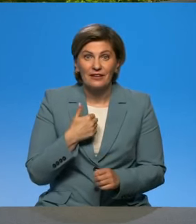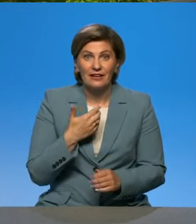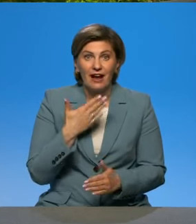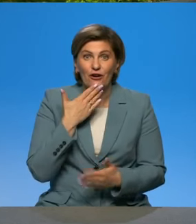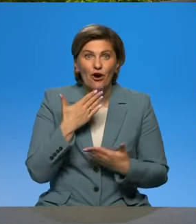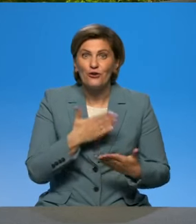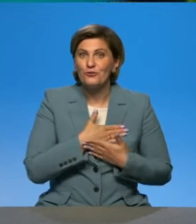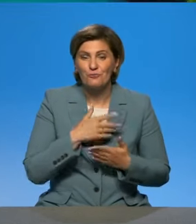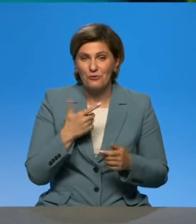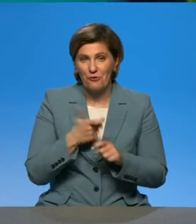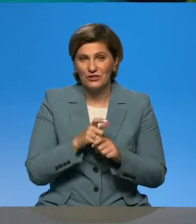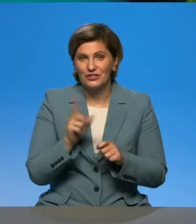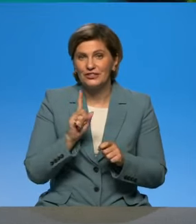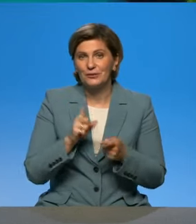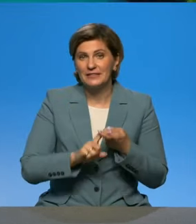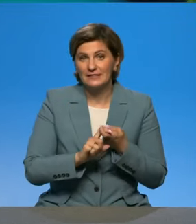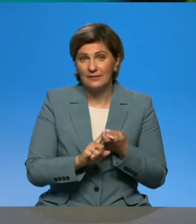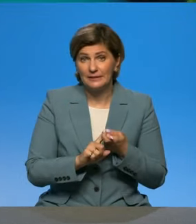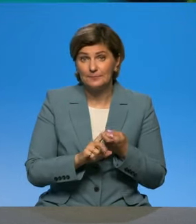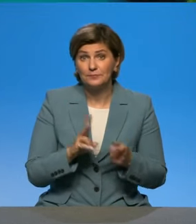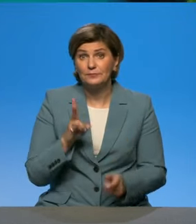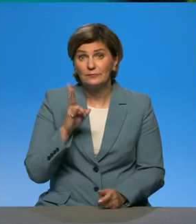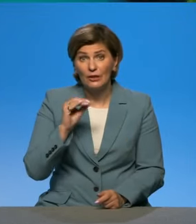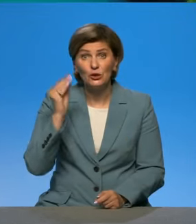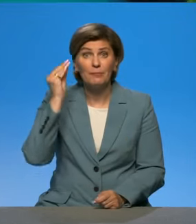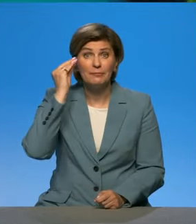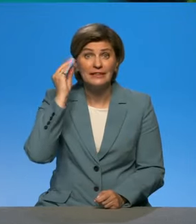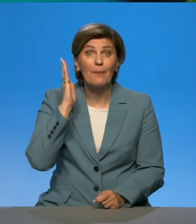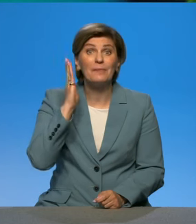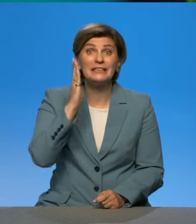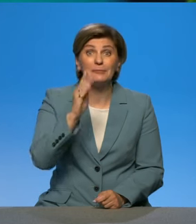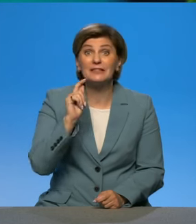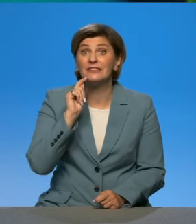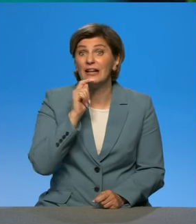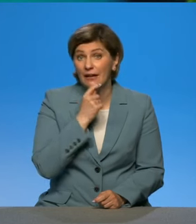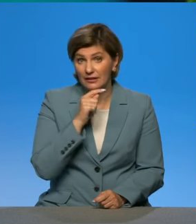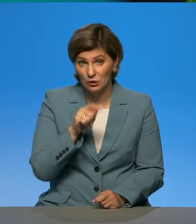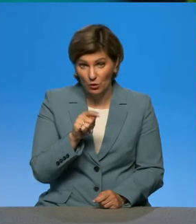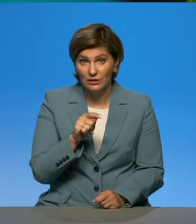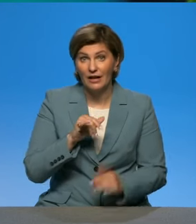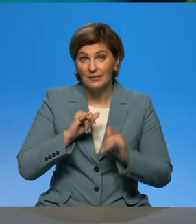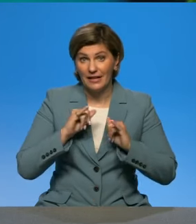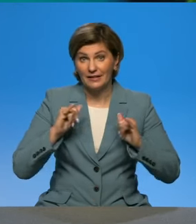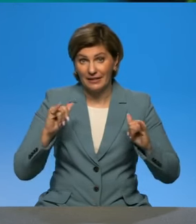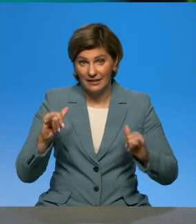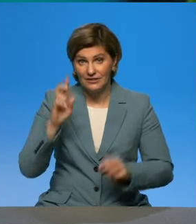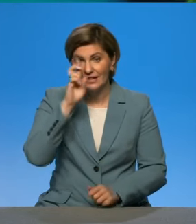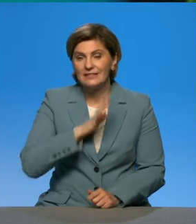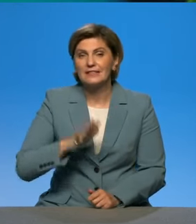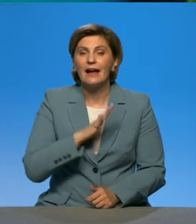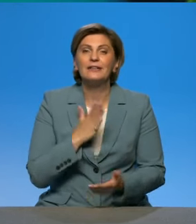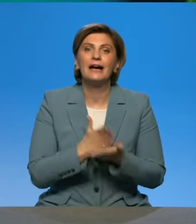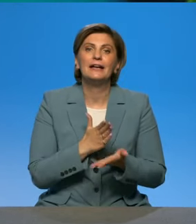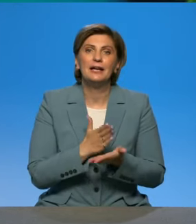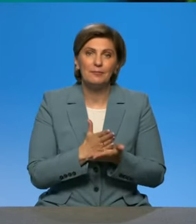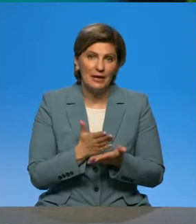что-то связанное. Да. Но с точки зрения перспективы экономического развития страна, конечно, имеет